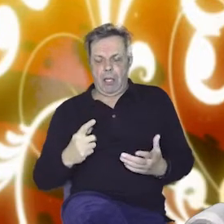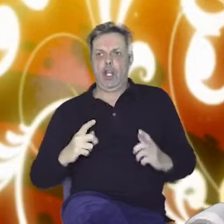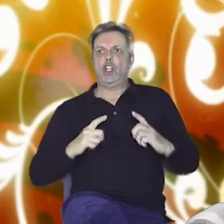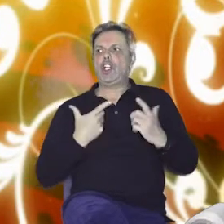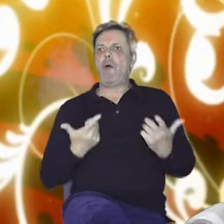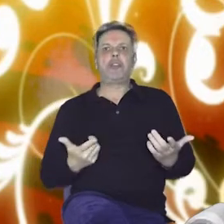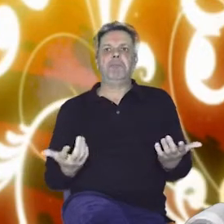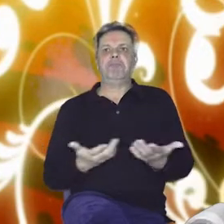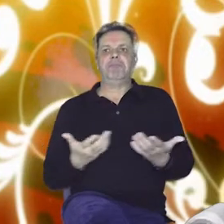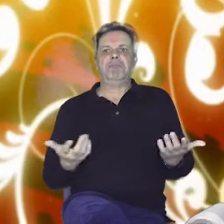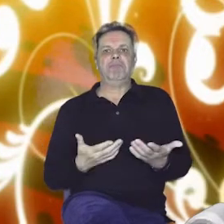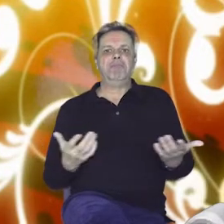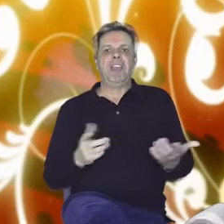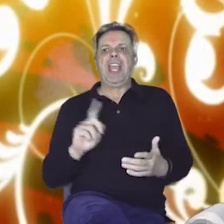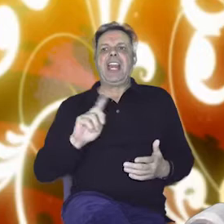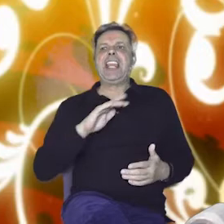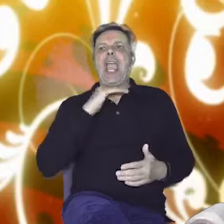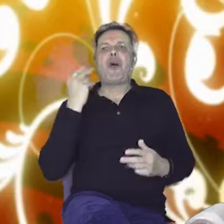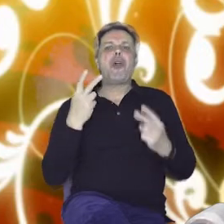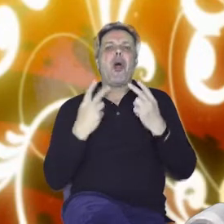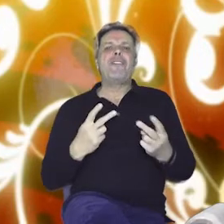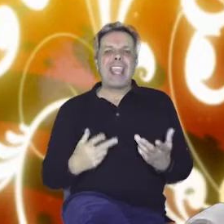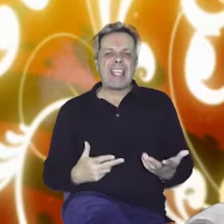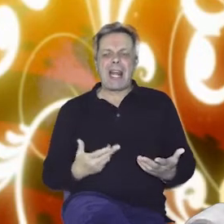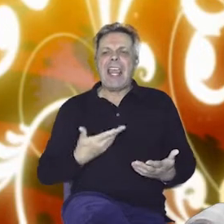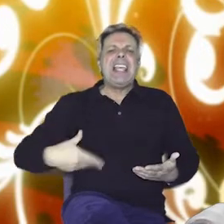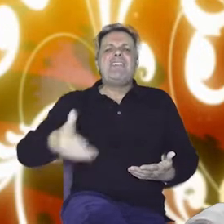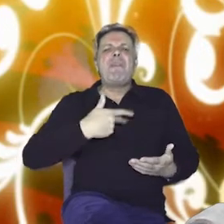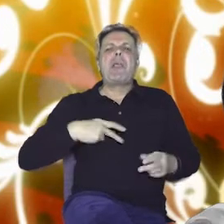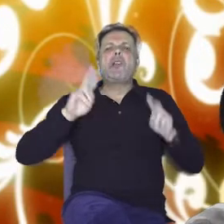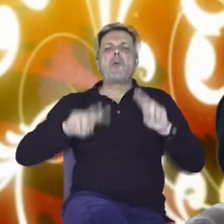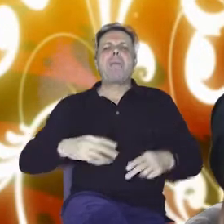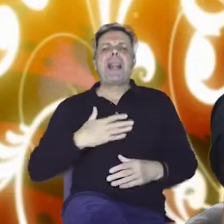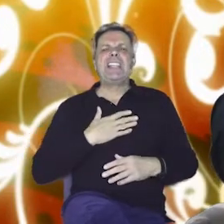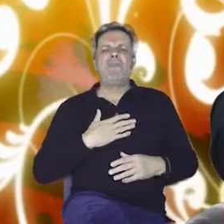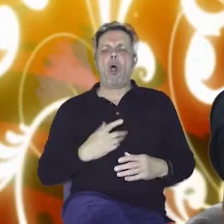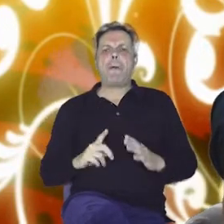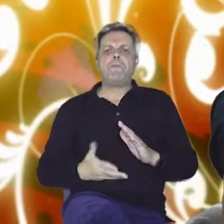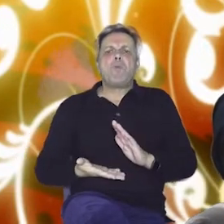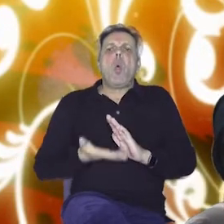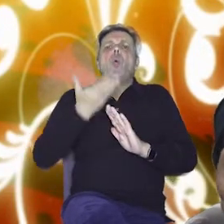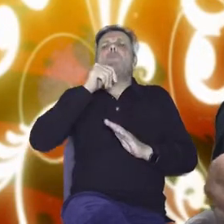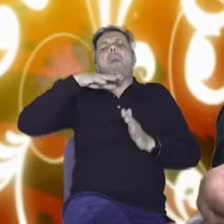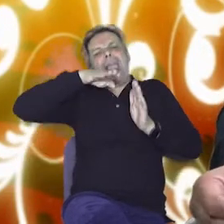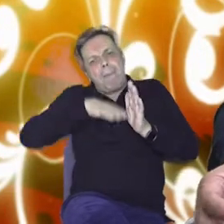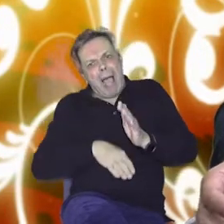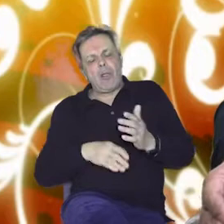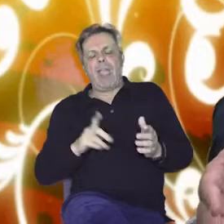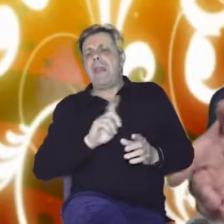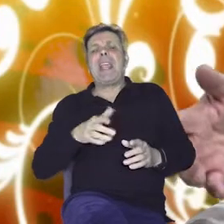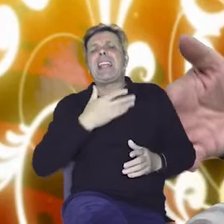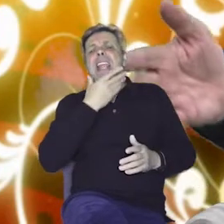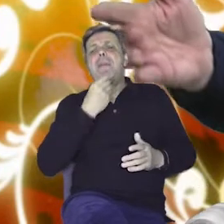da nije dovoljno vrijedan, i svi mi koji smo imali svoje uspone i padove, nikad nije bilo ljepše nego kad